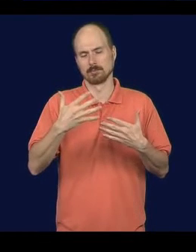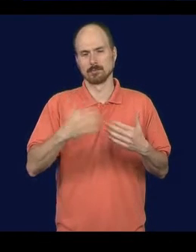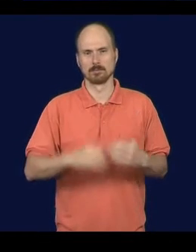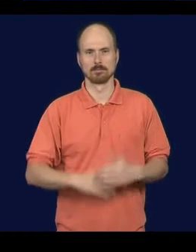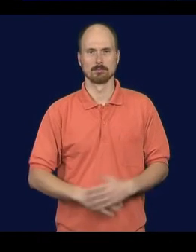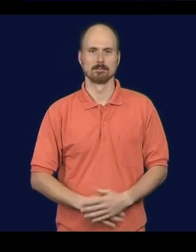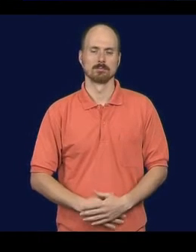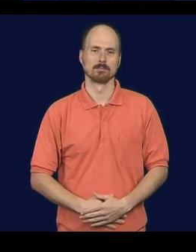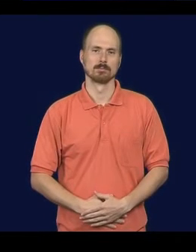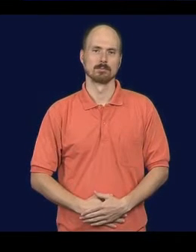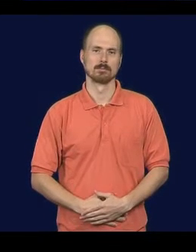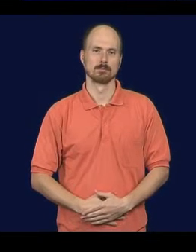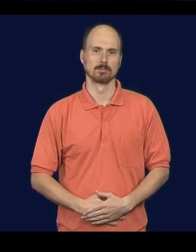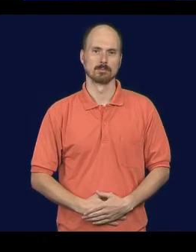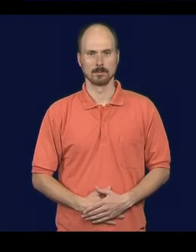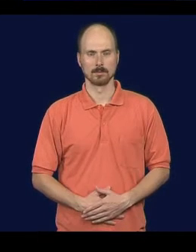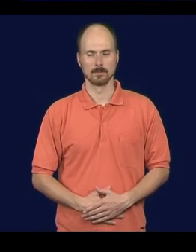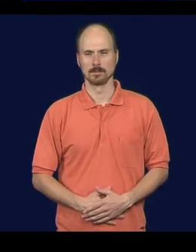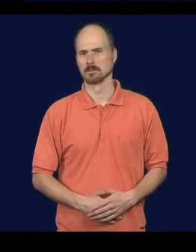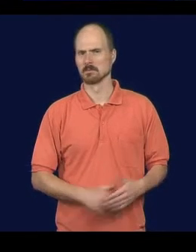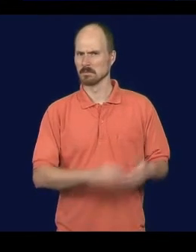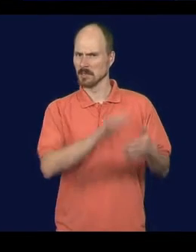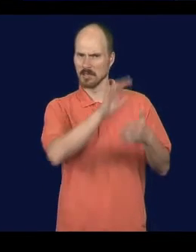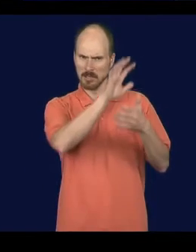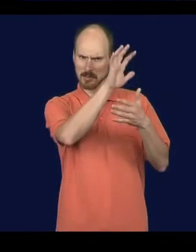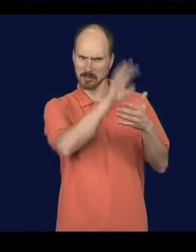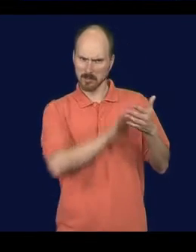pomocí GPS a bodu zájmu.